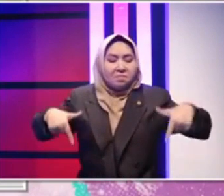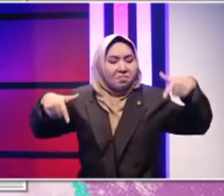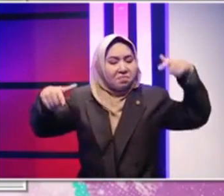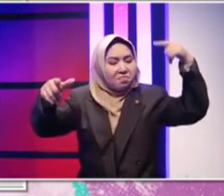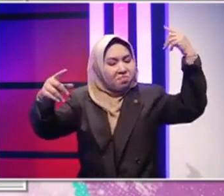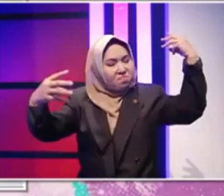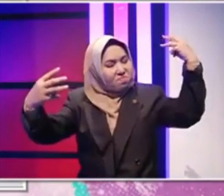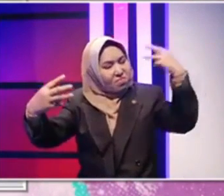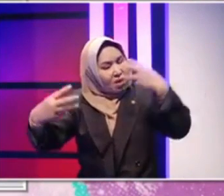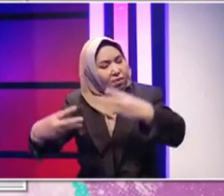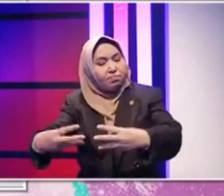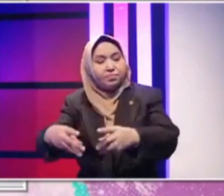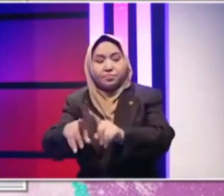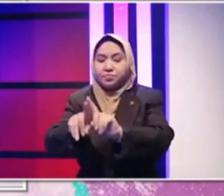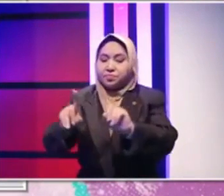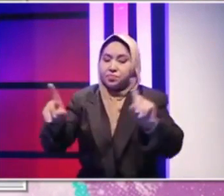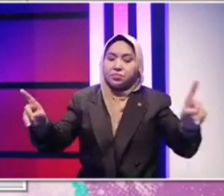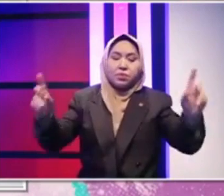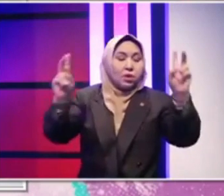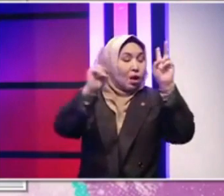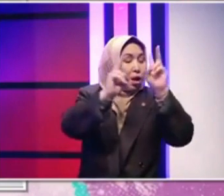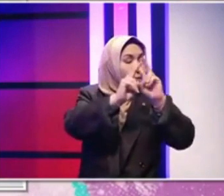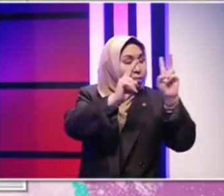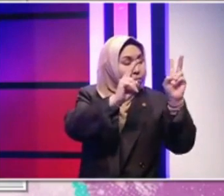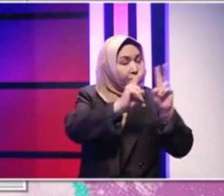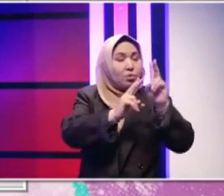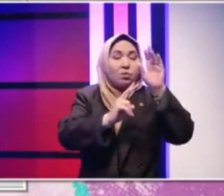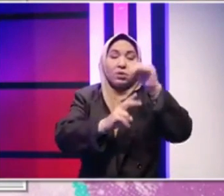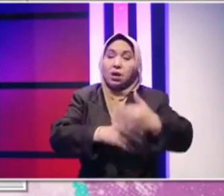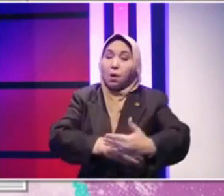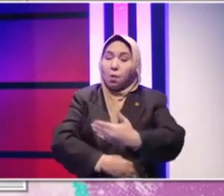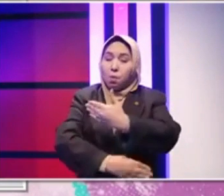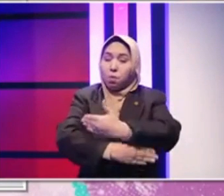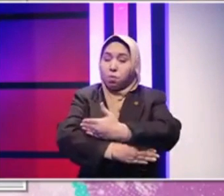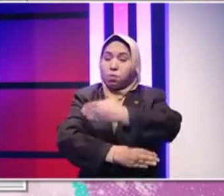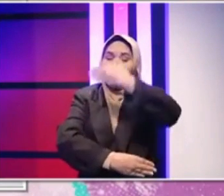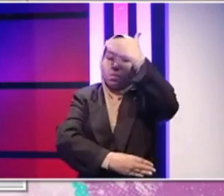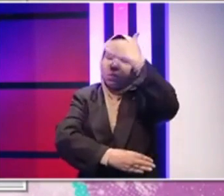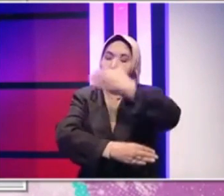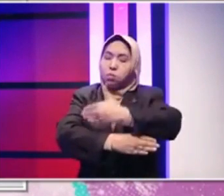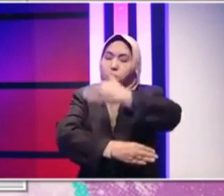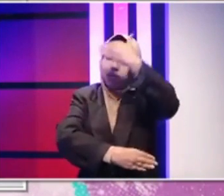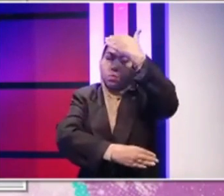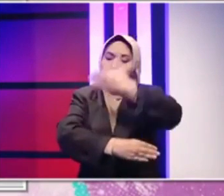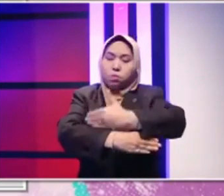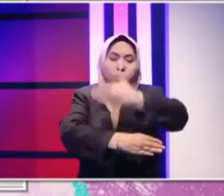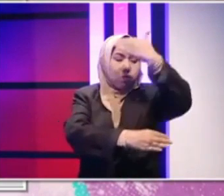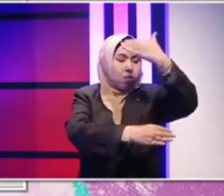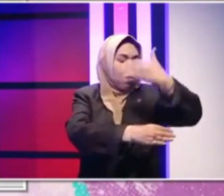محصنة أو من وراء